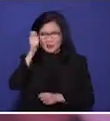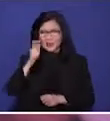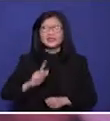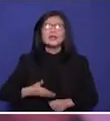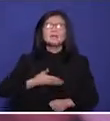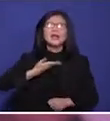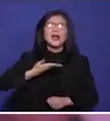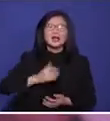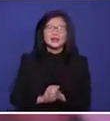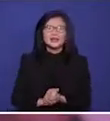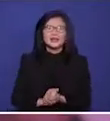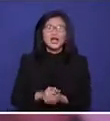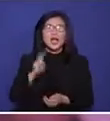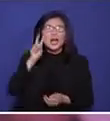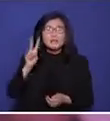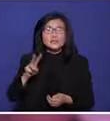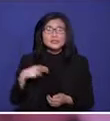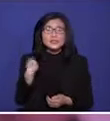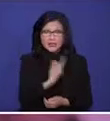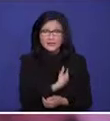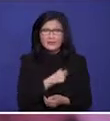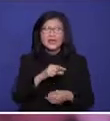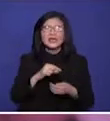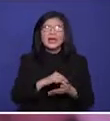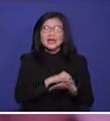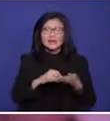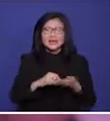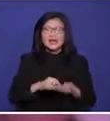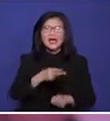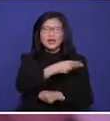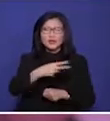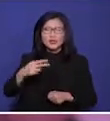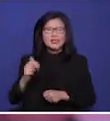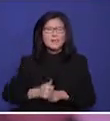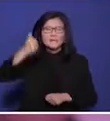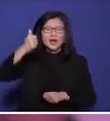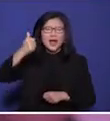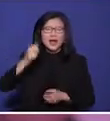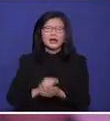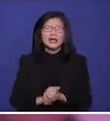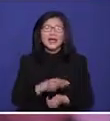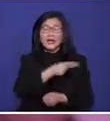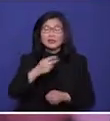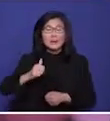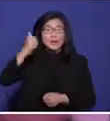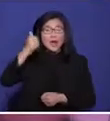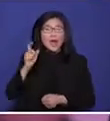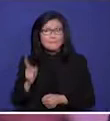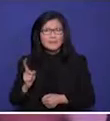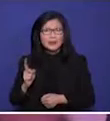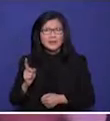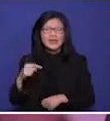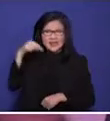sekalian. Visi kami, kami beri nama Indonesia Menang. Indonesia Menang karena sekarang kita